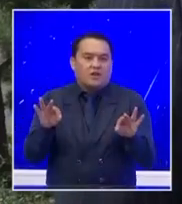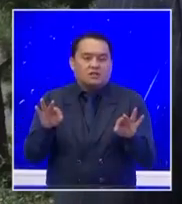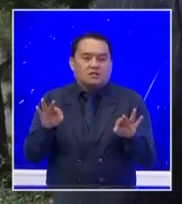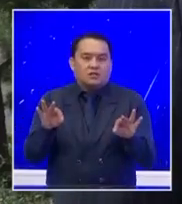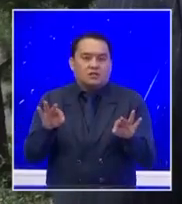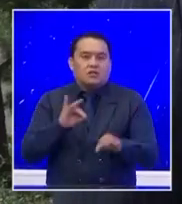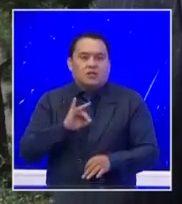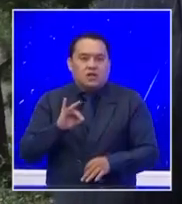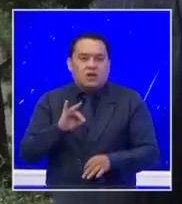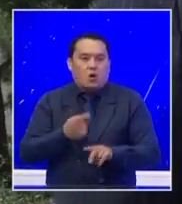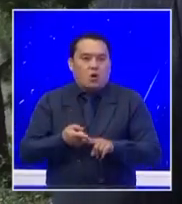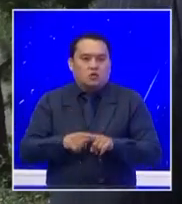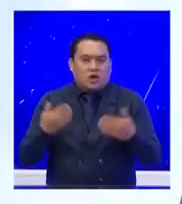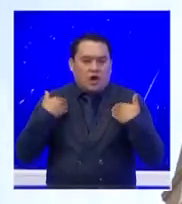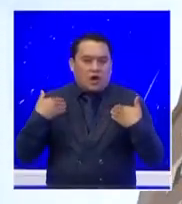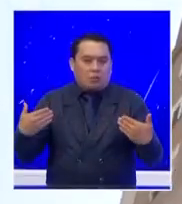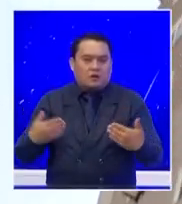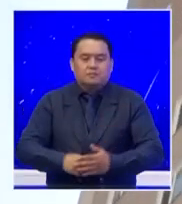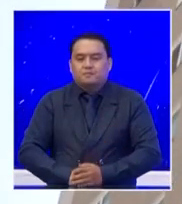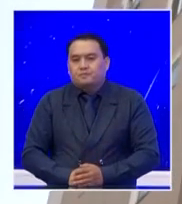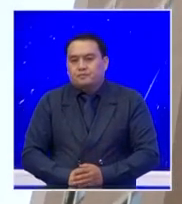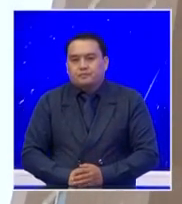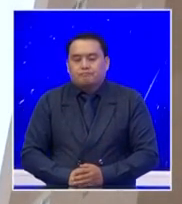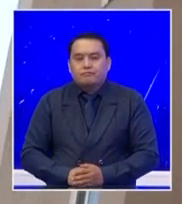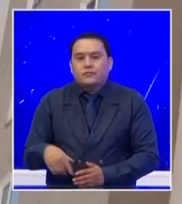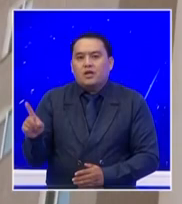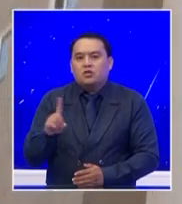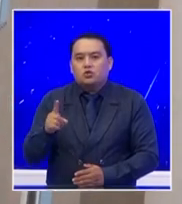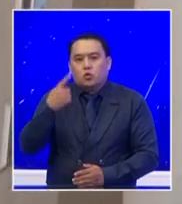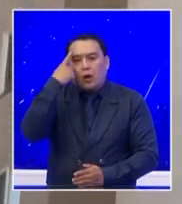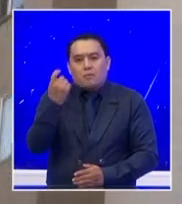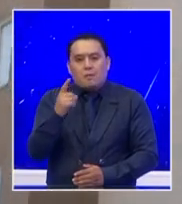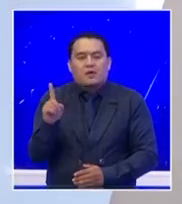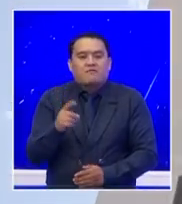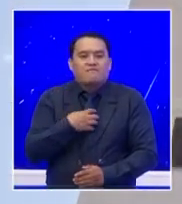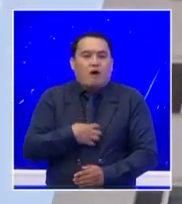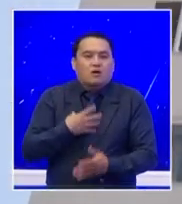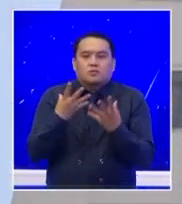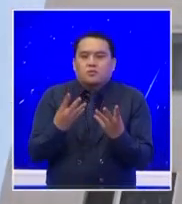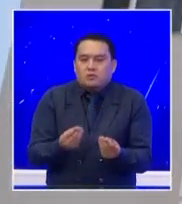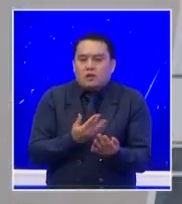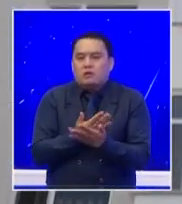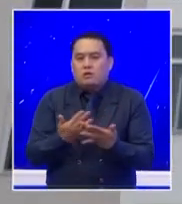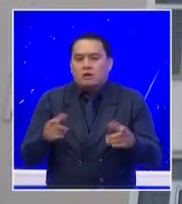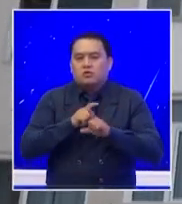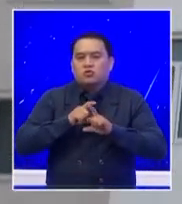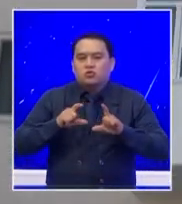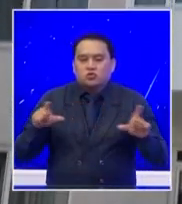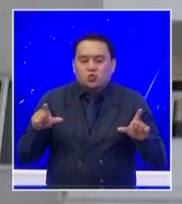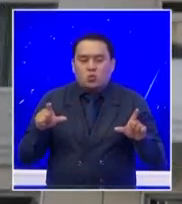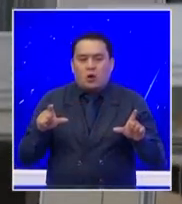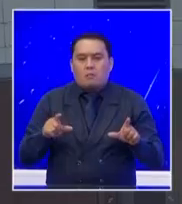вольная и очень храбрая. Кроме этого, как напоминание жителям области об этом важном дне, на некоторых зданиях областного